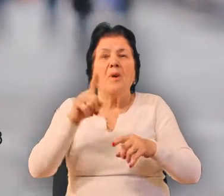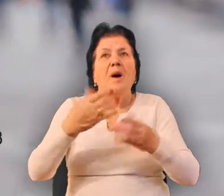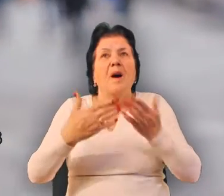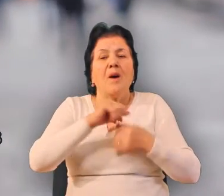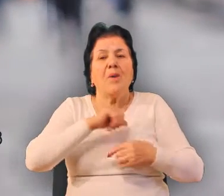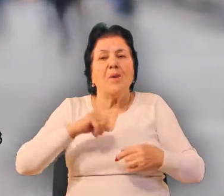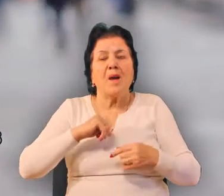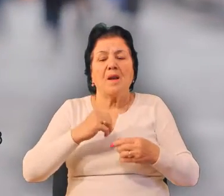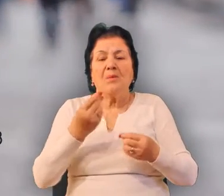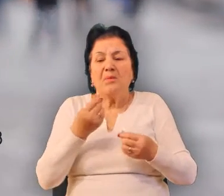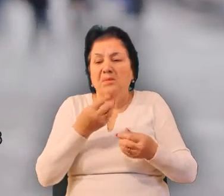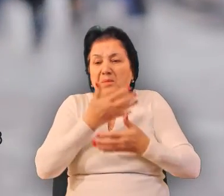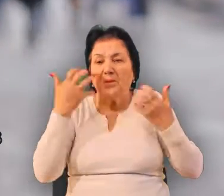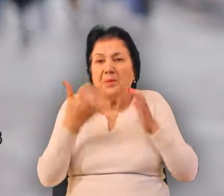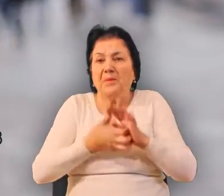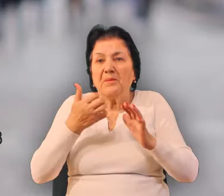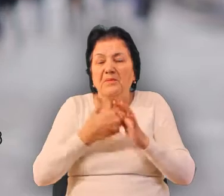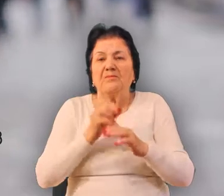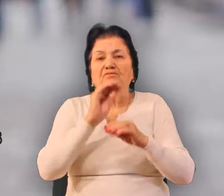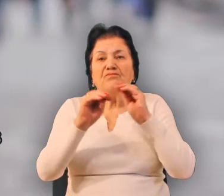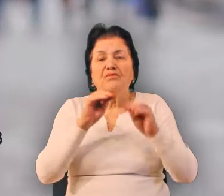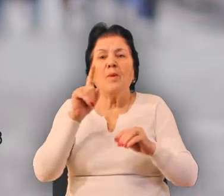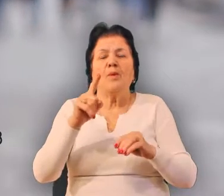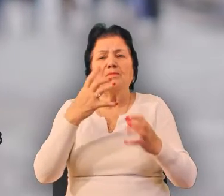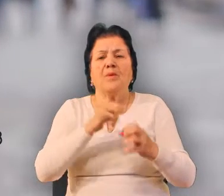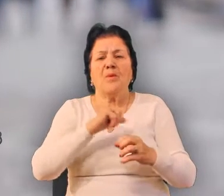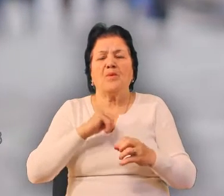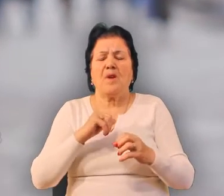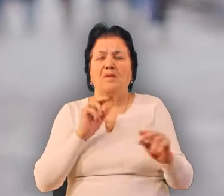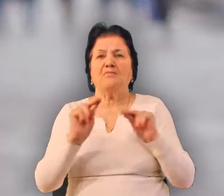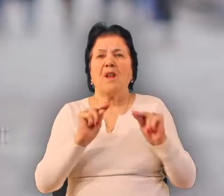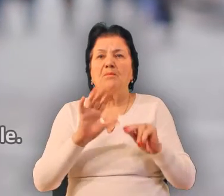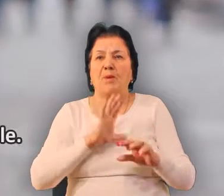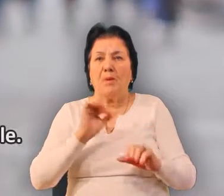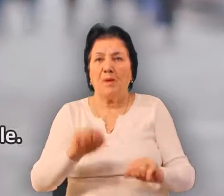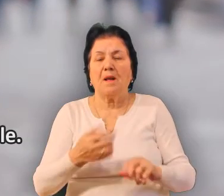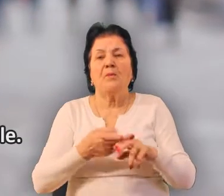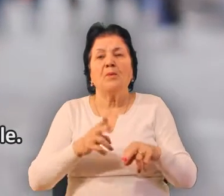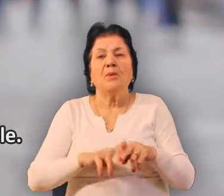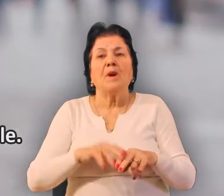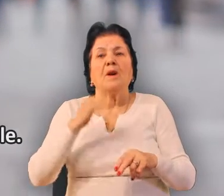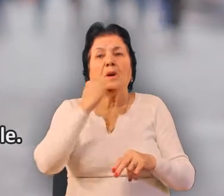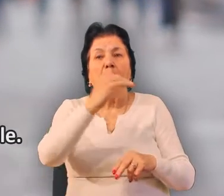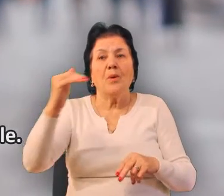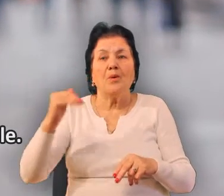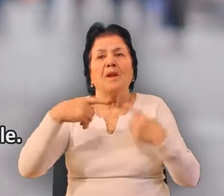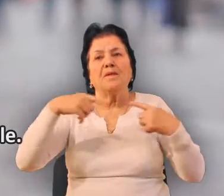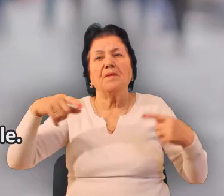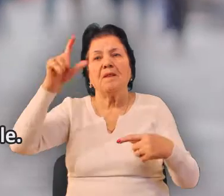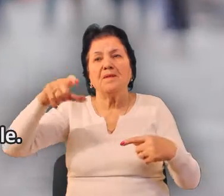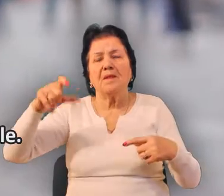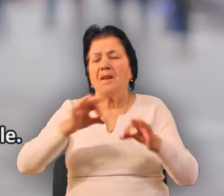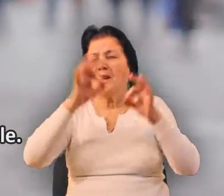özlərinin maddi cəhətdən təmin etmiş olarlarsa da, onlar sanki özlərini reallaşdırmış olarlar və bununla da onlar yəni,